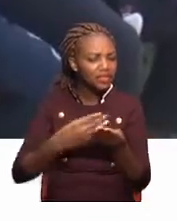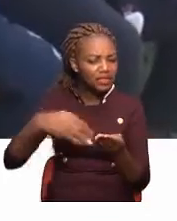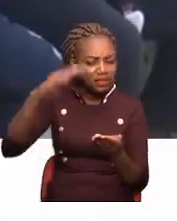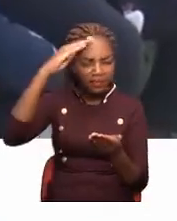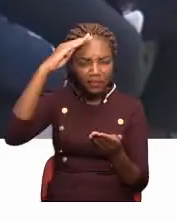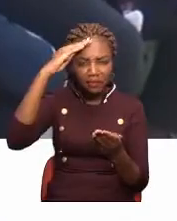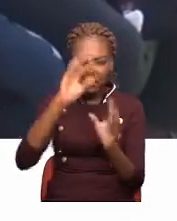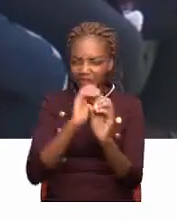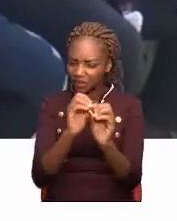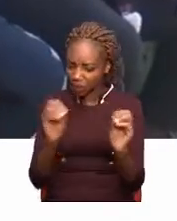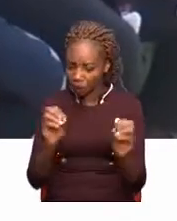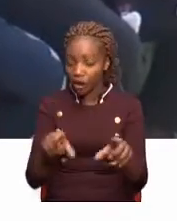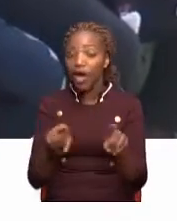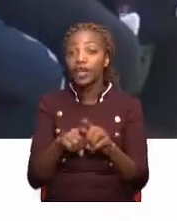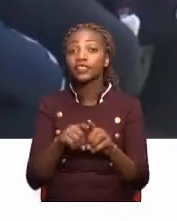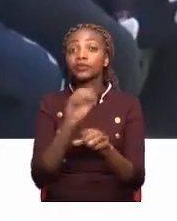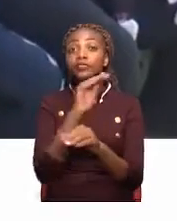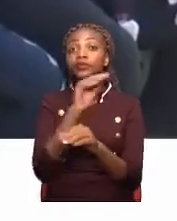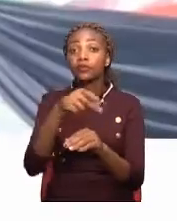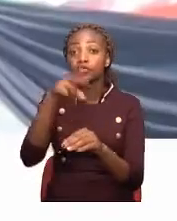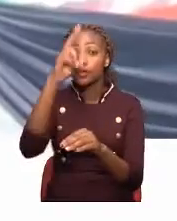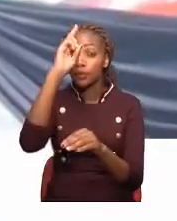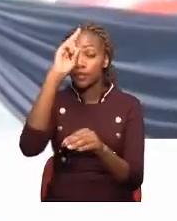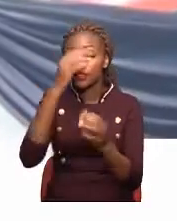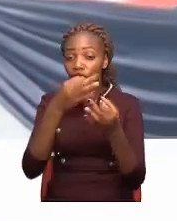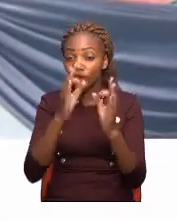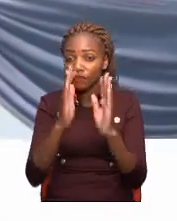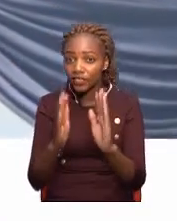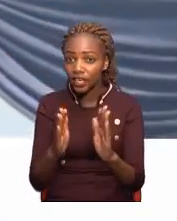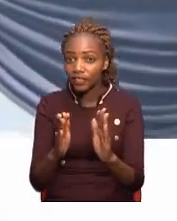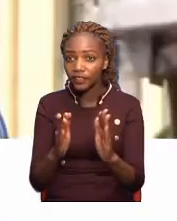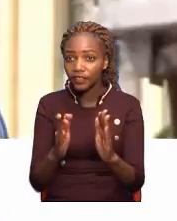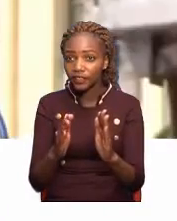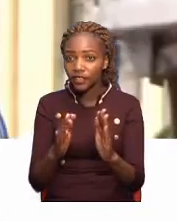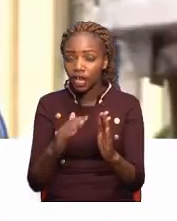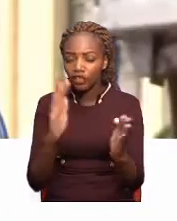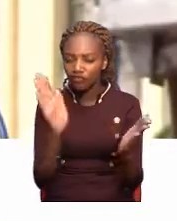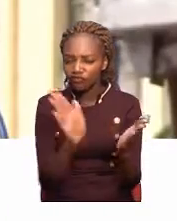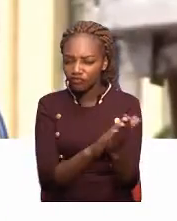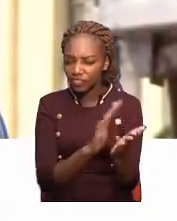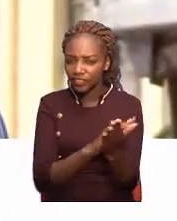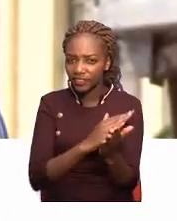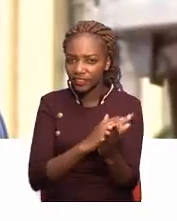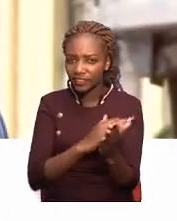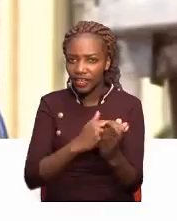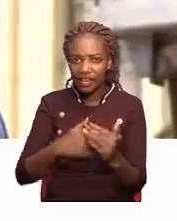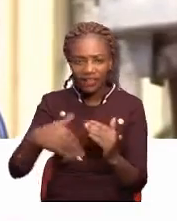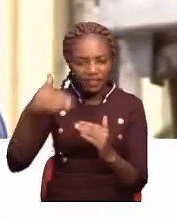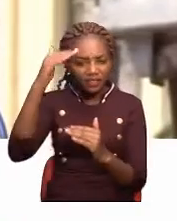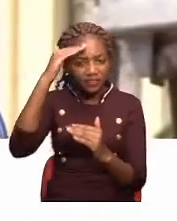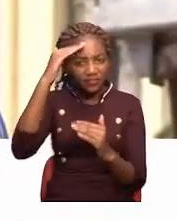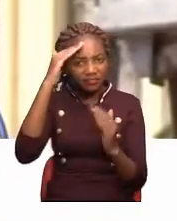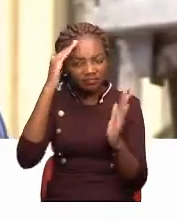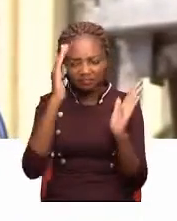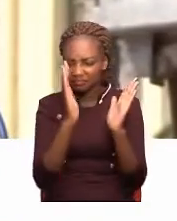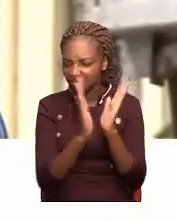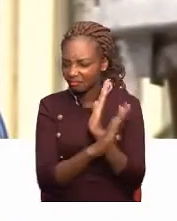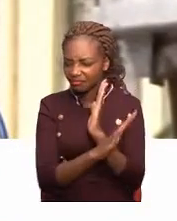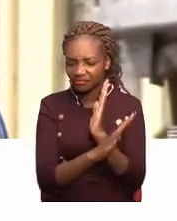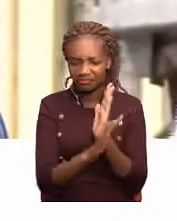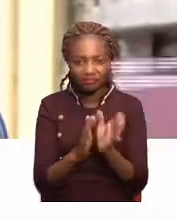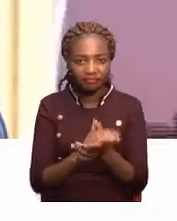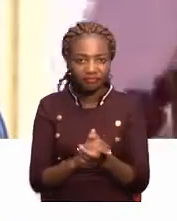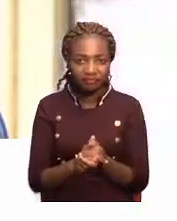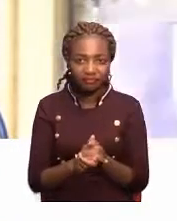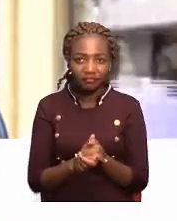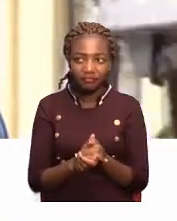akiwataka maafisa wa usalama kukaza kamba kwenye vita dhidi ya pombe haramu. Lakini pombe ya kienyeji hatutaelewana. Wacha